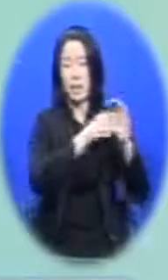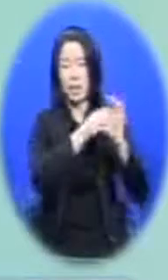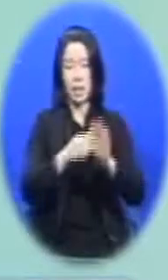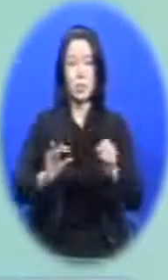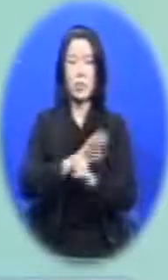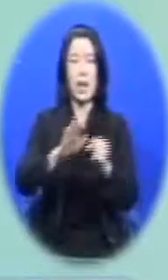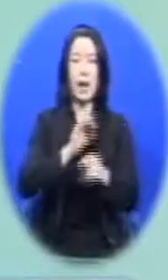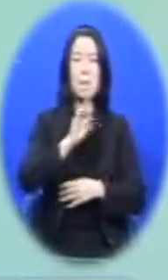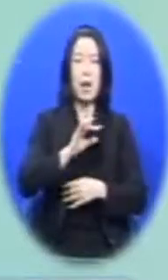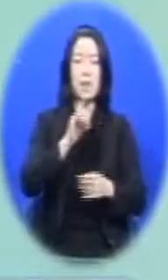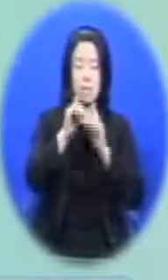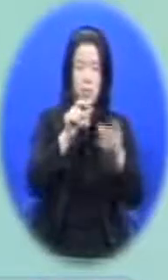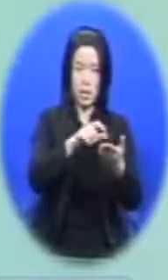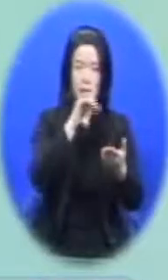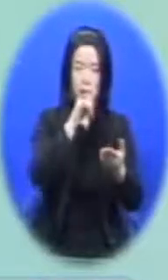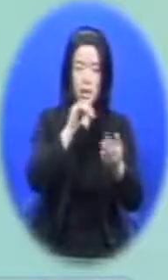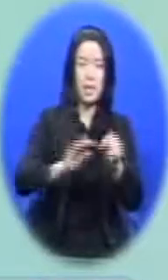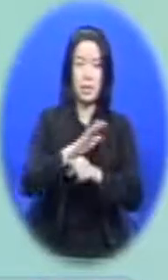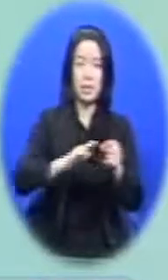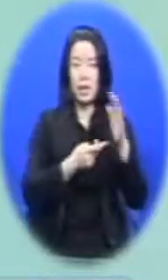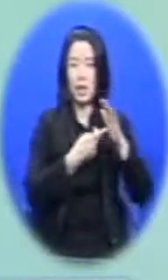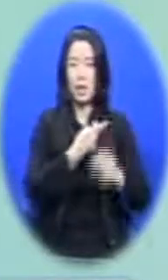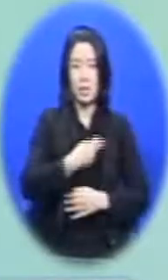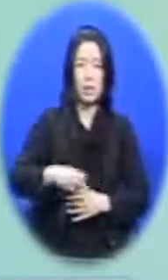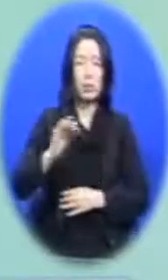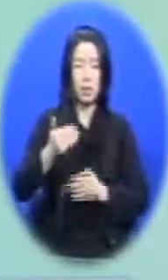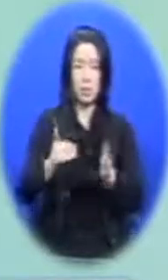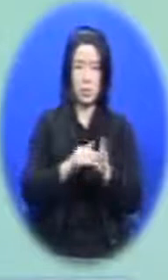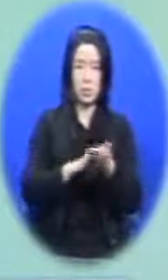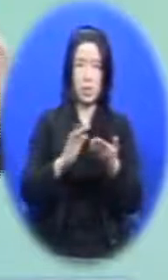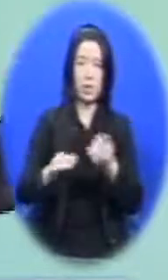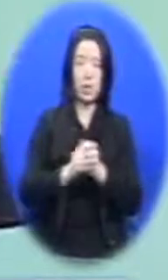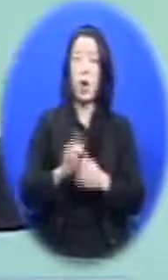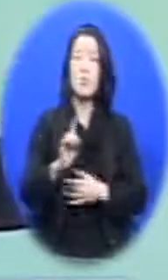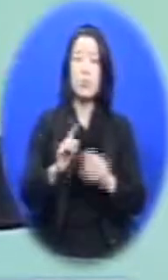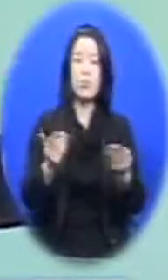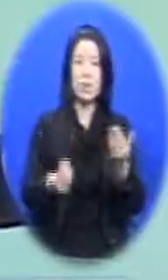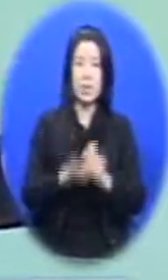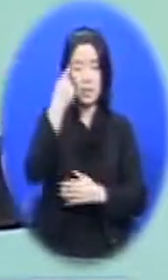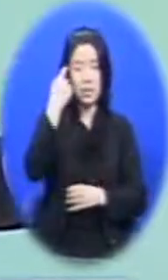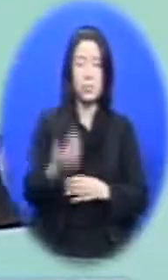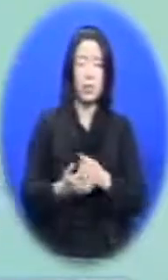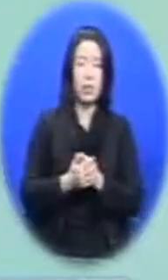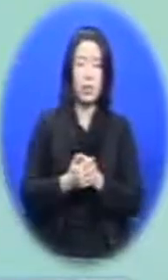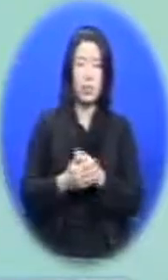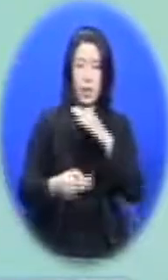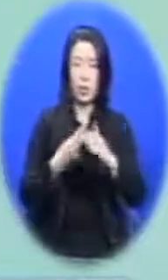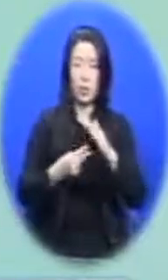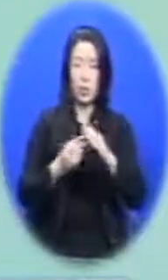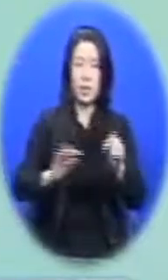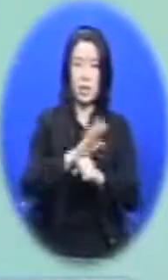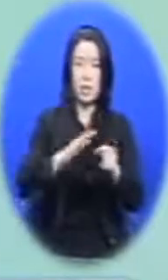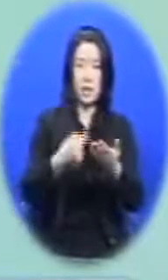사랑을 이야기합니다. 사랑의 사도가 됐어요. 무슨 일이 벌어졌죠? 요한이